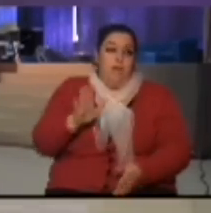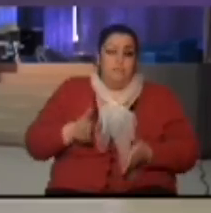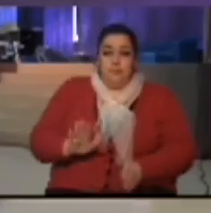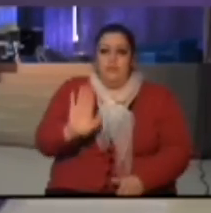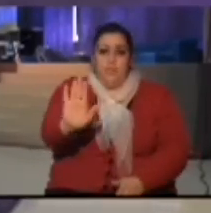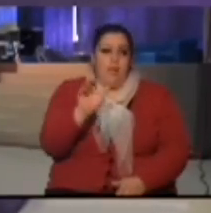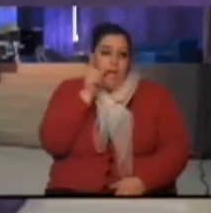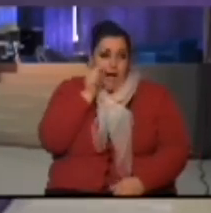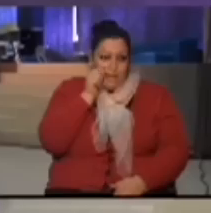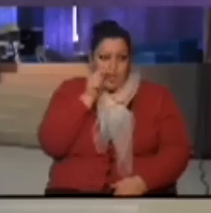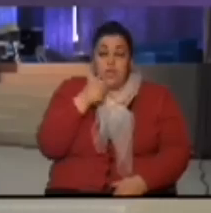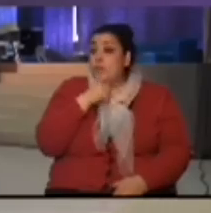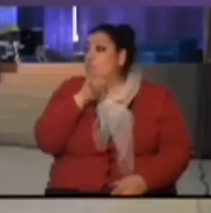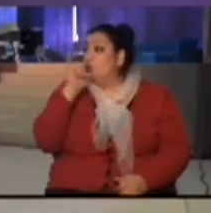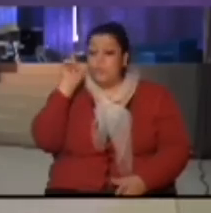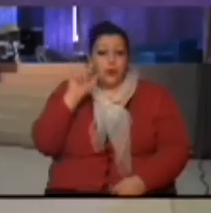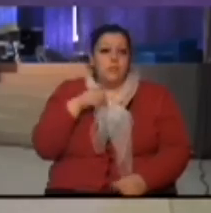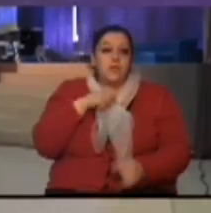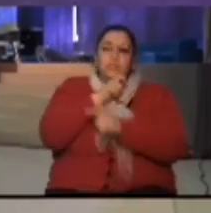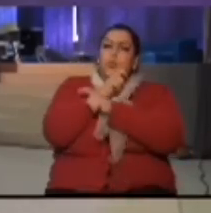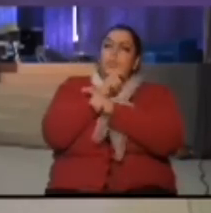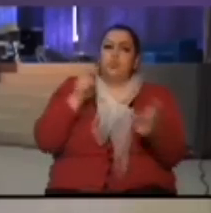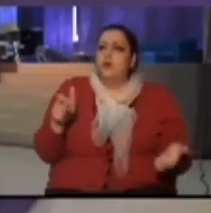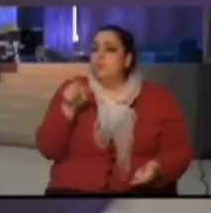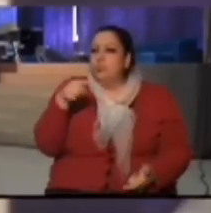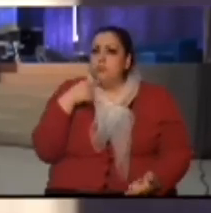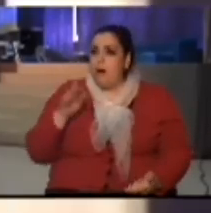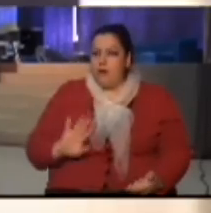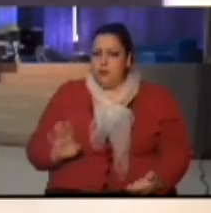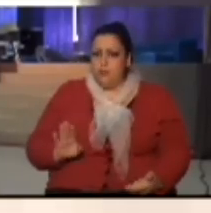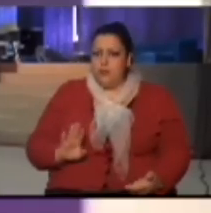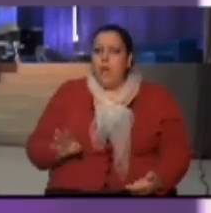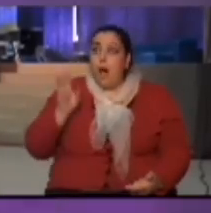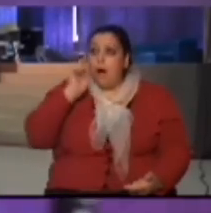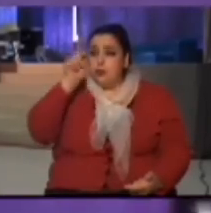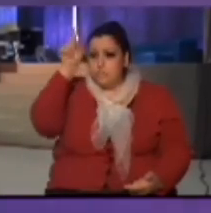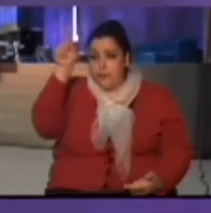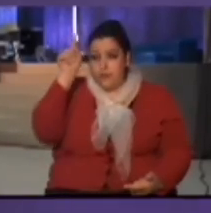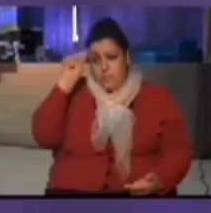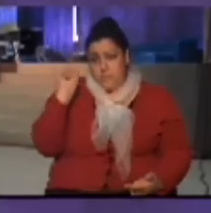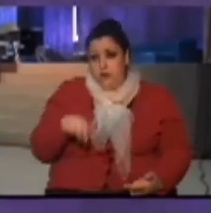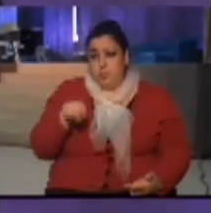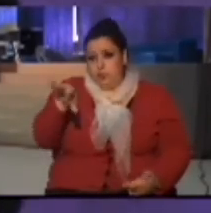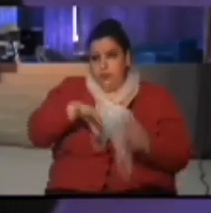տեղ ես այսպես բարձր եմ նայում այդ ժամանակ, ինձ համար պատիվ է, որ ես հայ